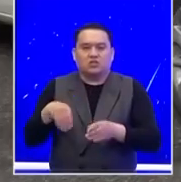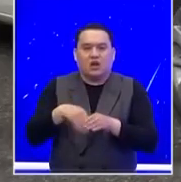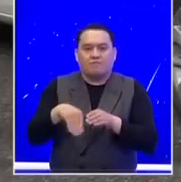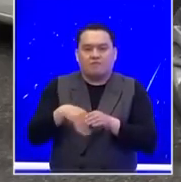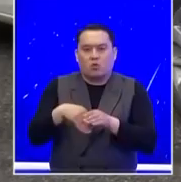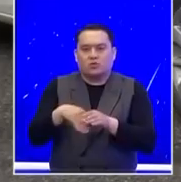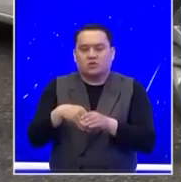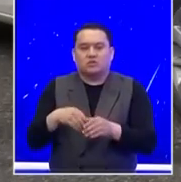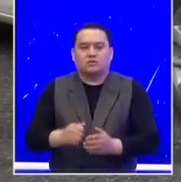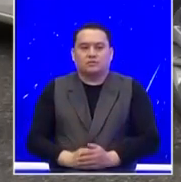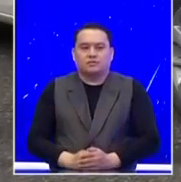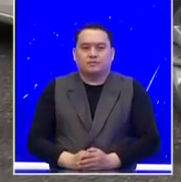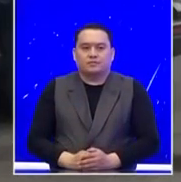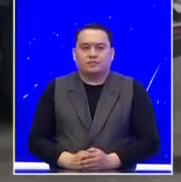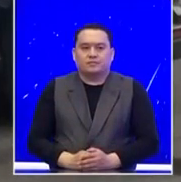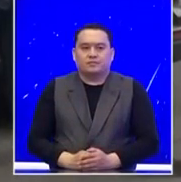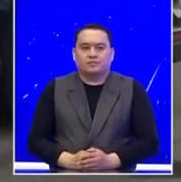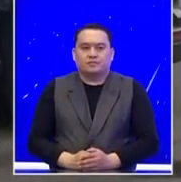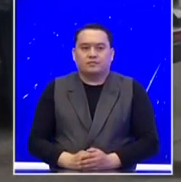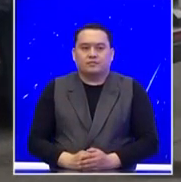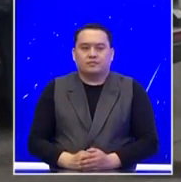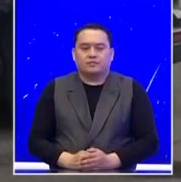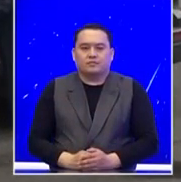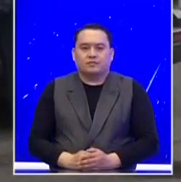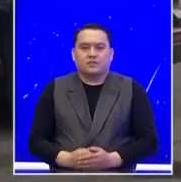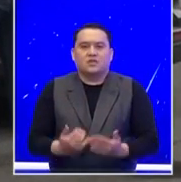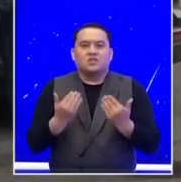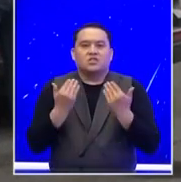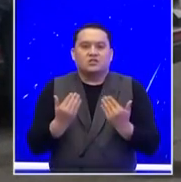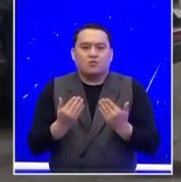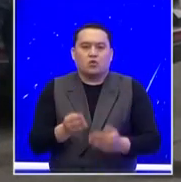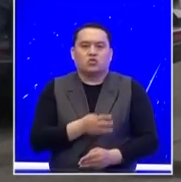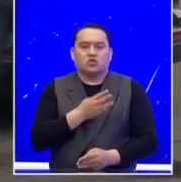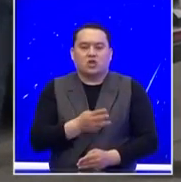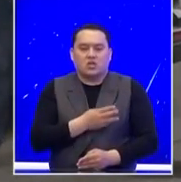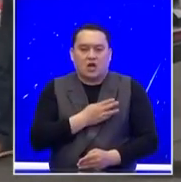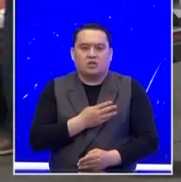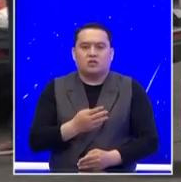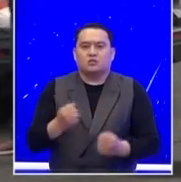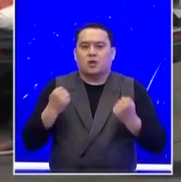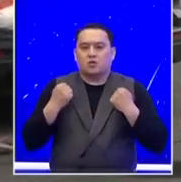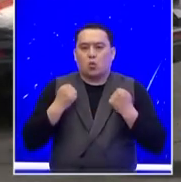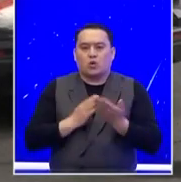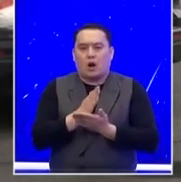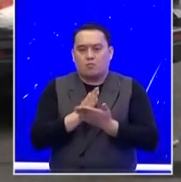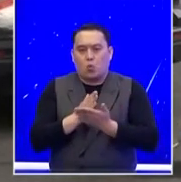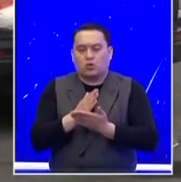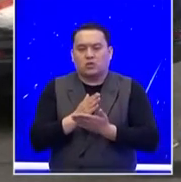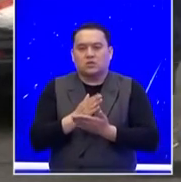мецената. Сегодня спортивные работники, спортсмены изъявили желание помочь